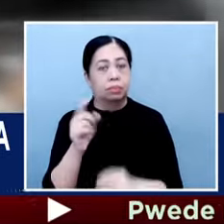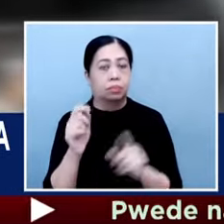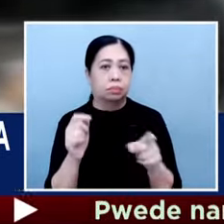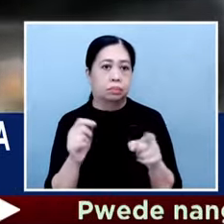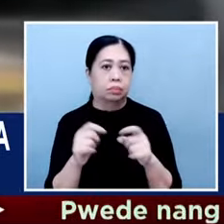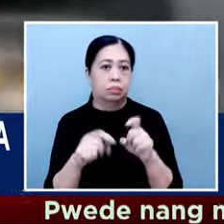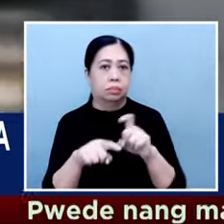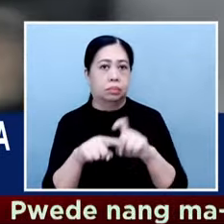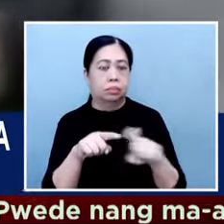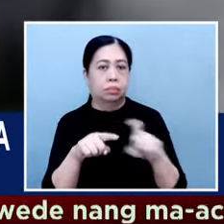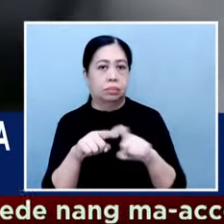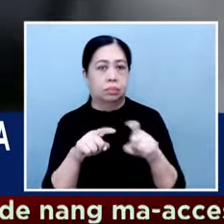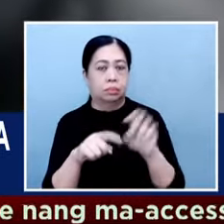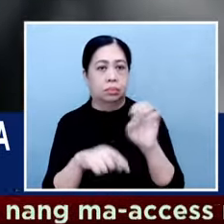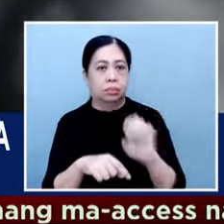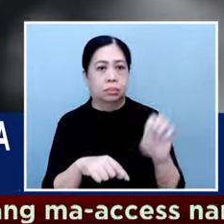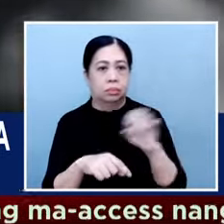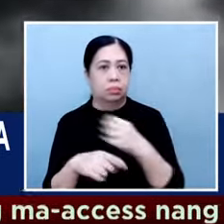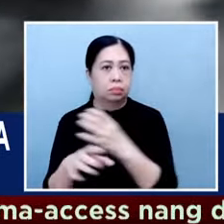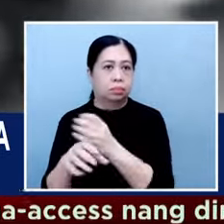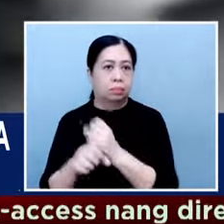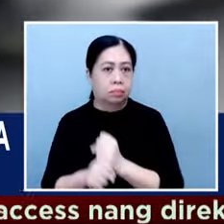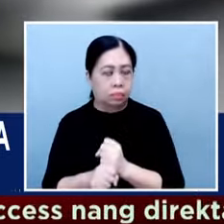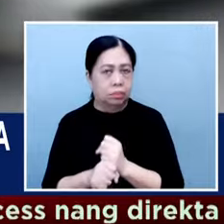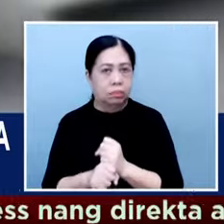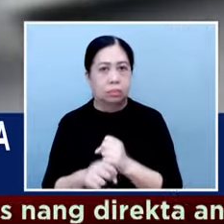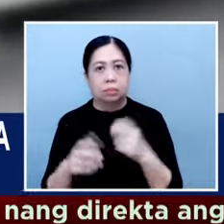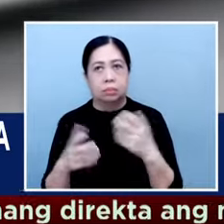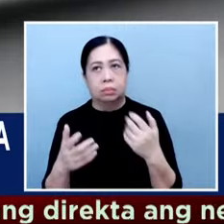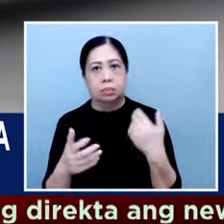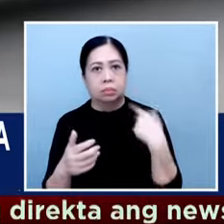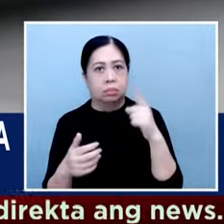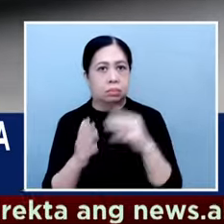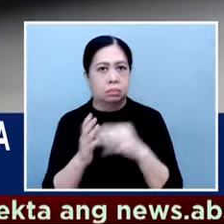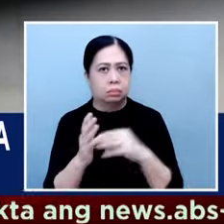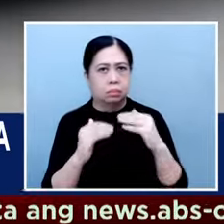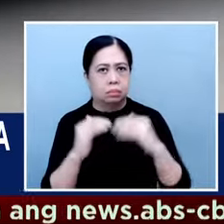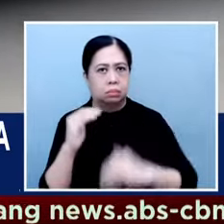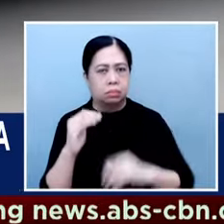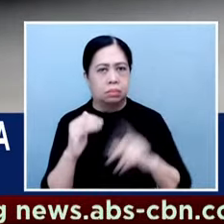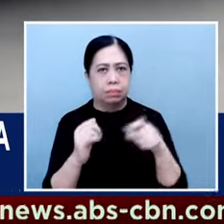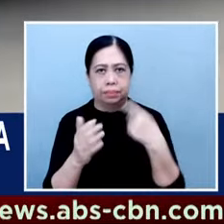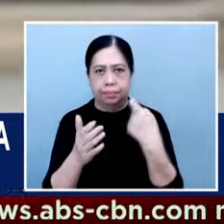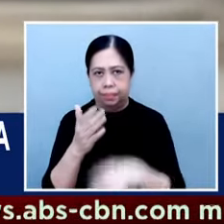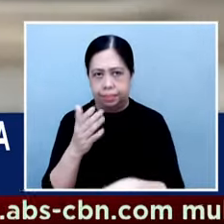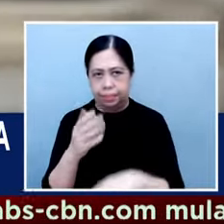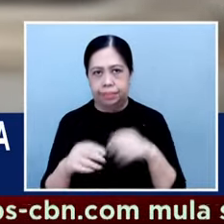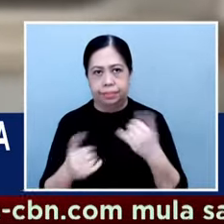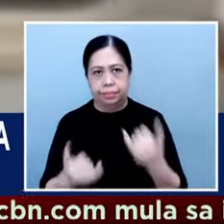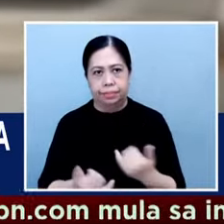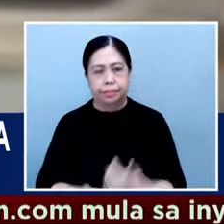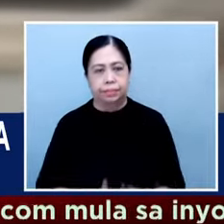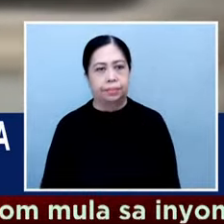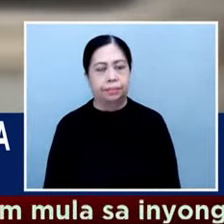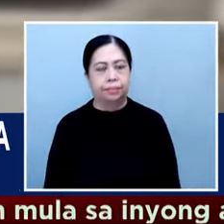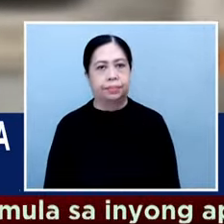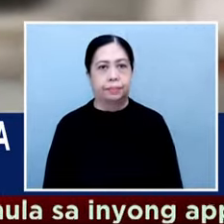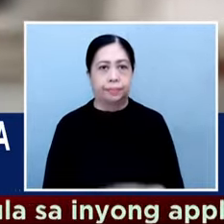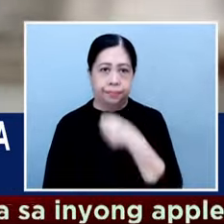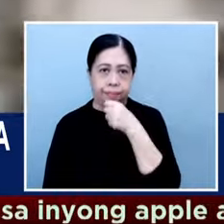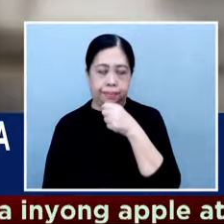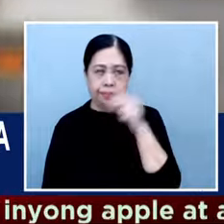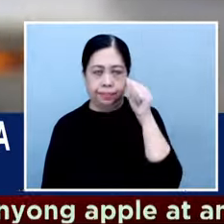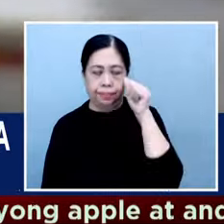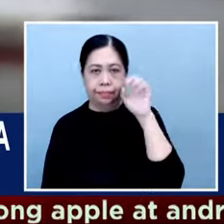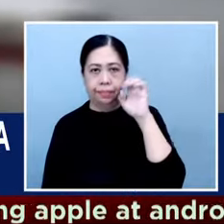electric vehicle ang kukunin nila na wala pang 1,000,000 piso ang presyo sa ngayon. Alvin El